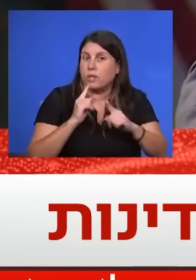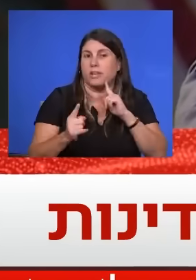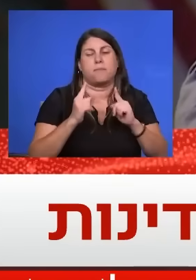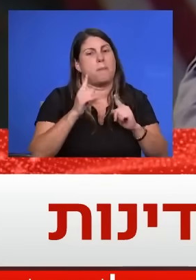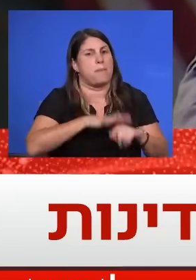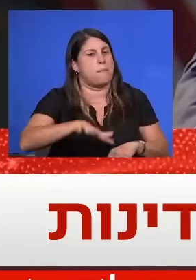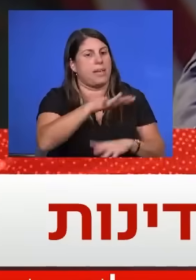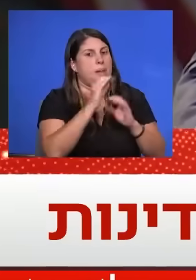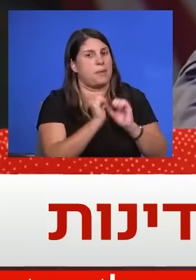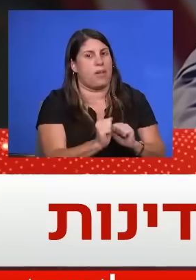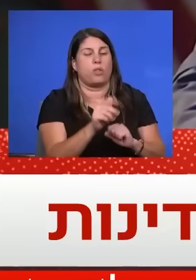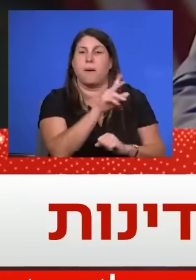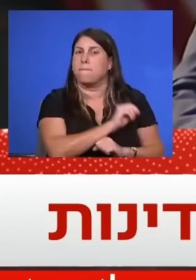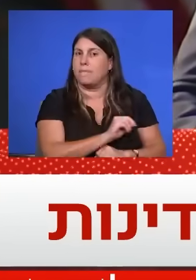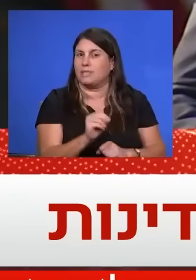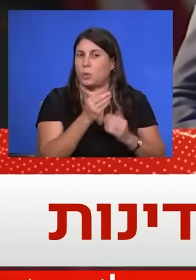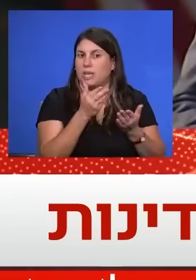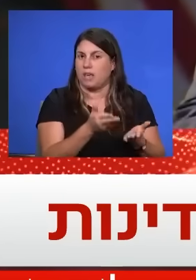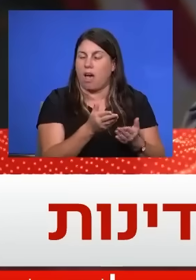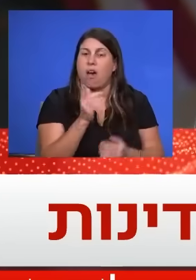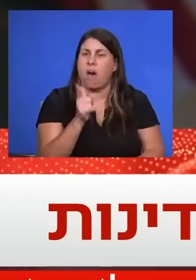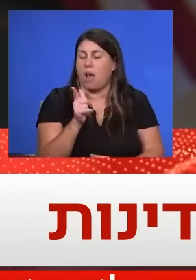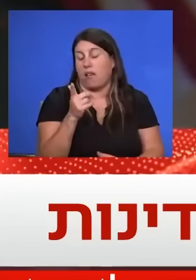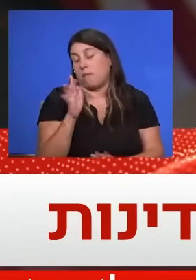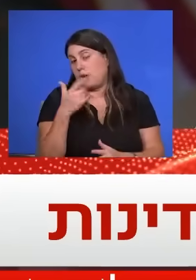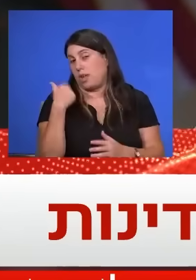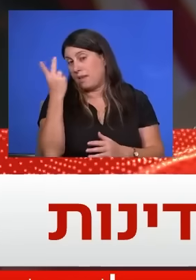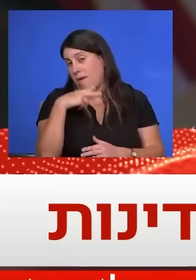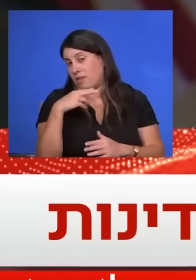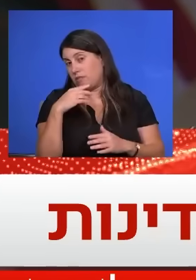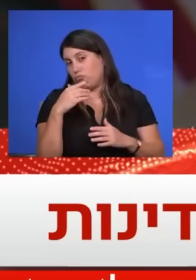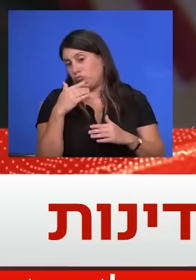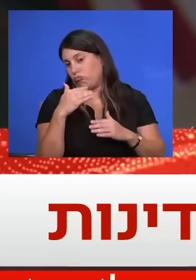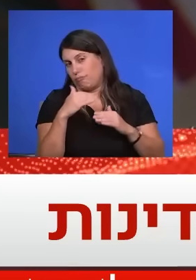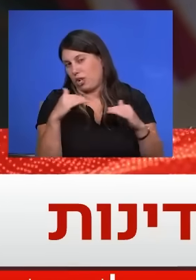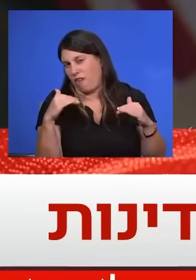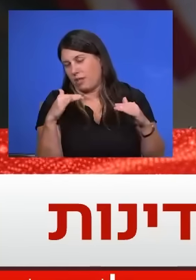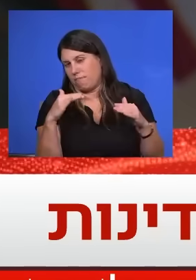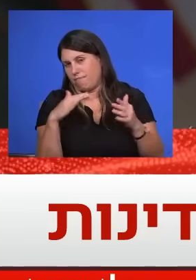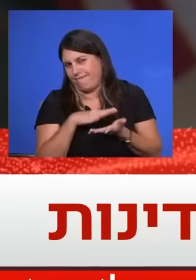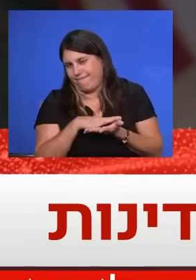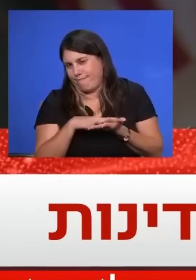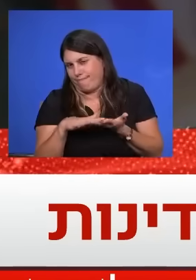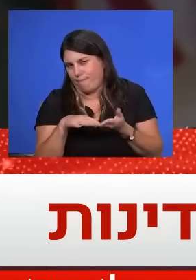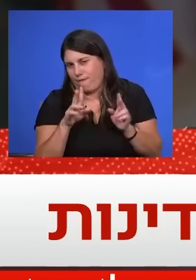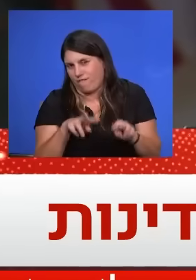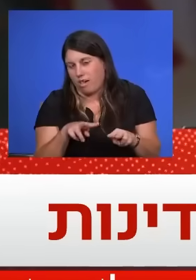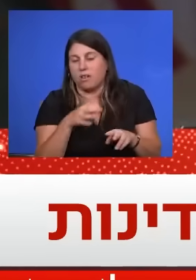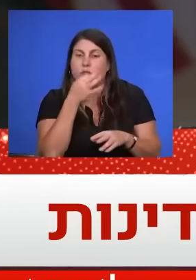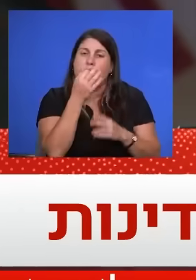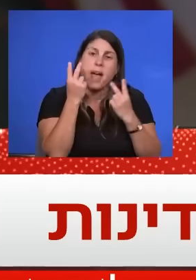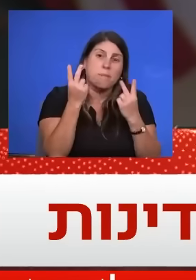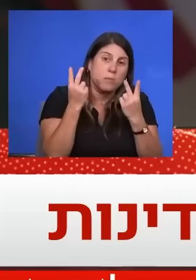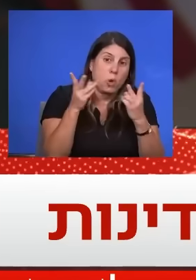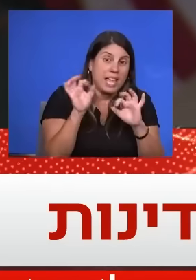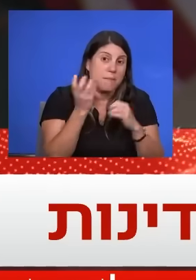בסוגיה הזו, אבל להבנתי הם ממש בשלבים בתוליים אפילו. זו שאלה משמעותית. האם ישראל,